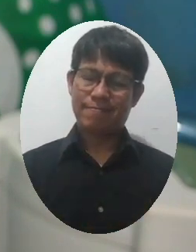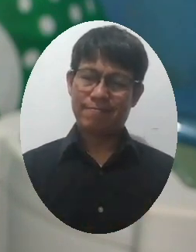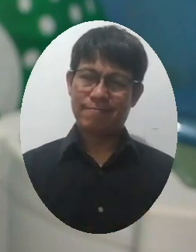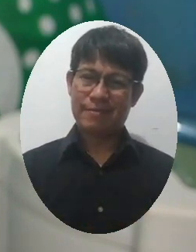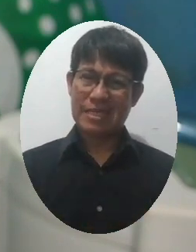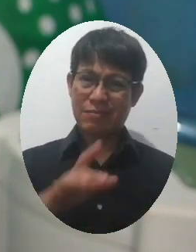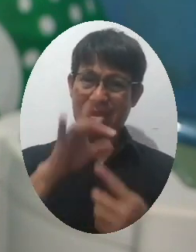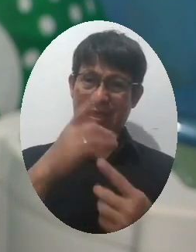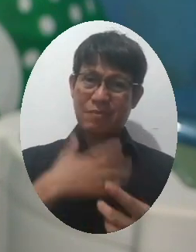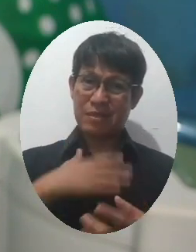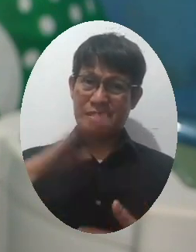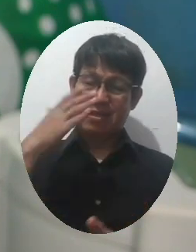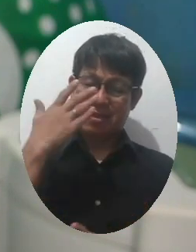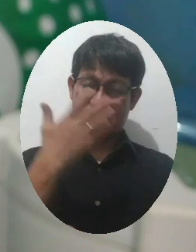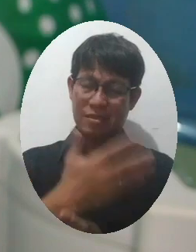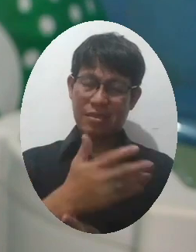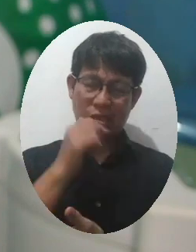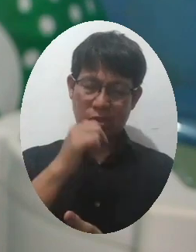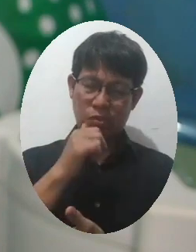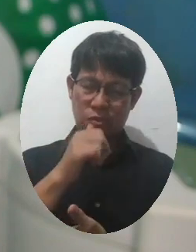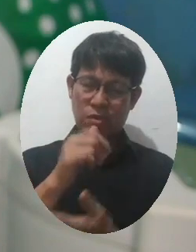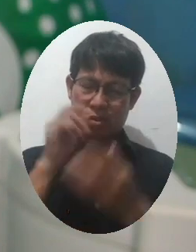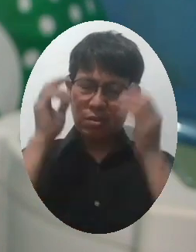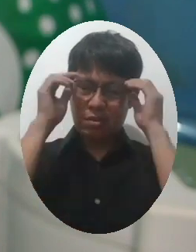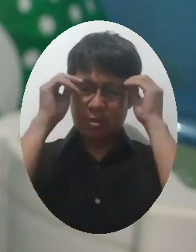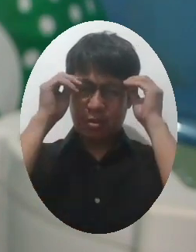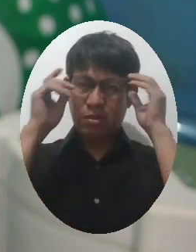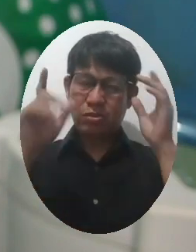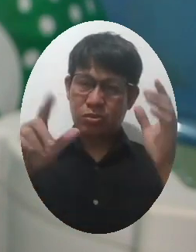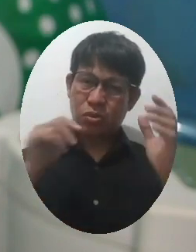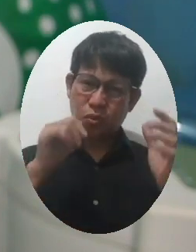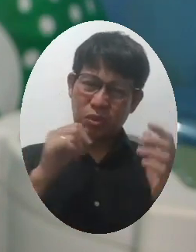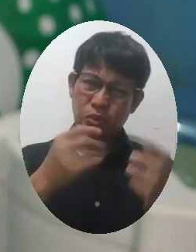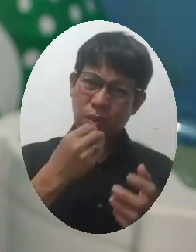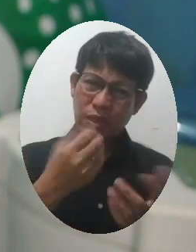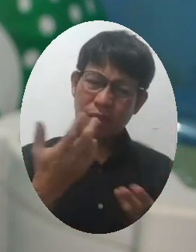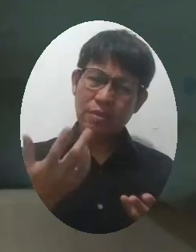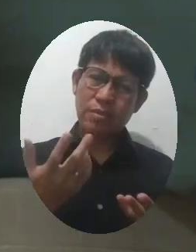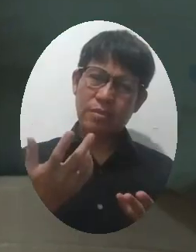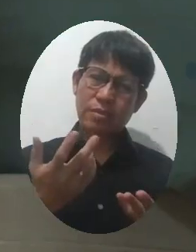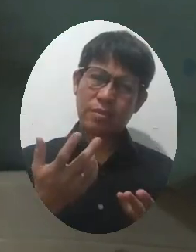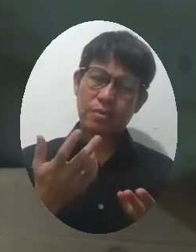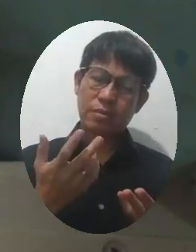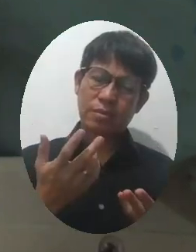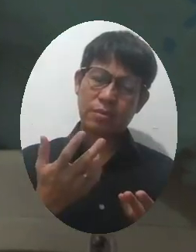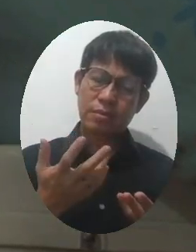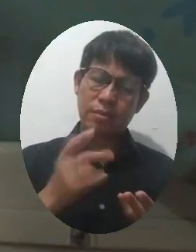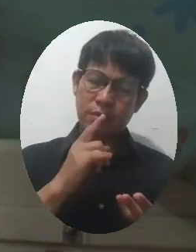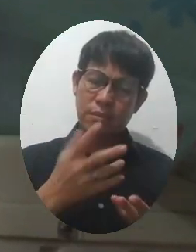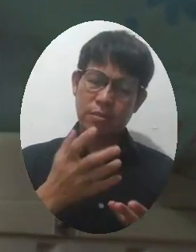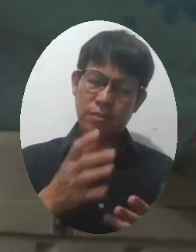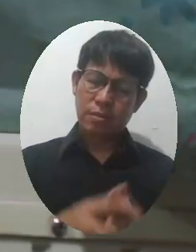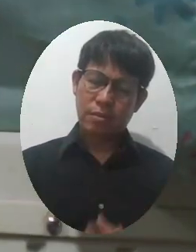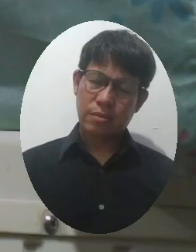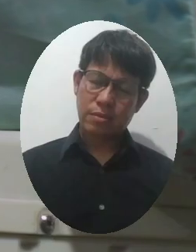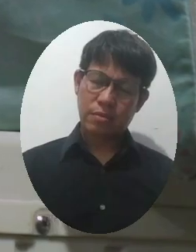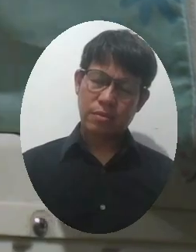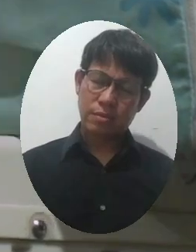At lalo na po sa anak ko na lagi pong gustong kumain.